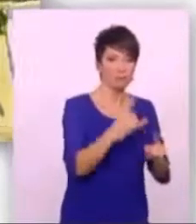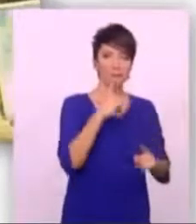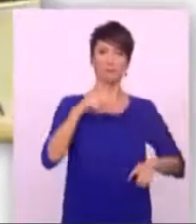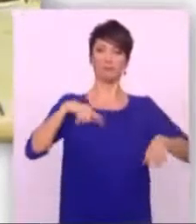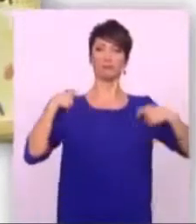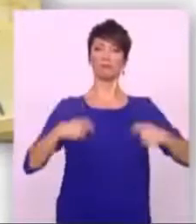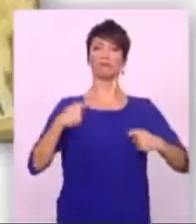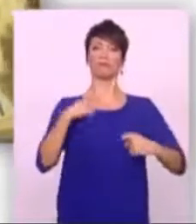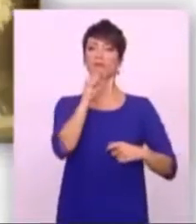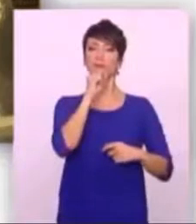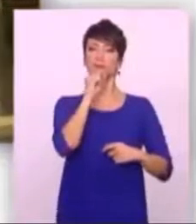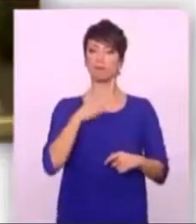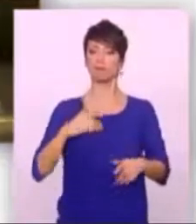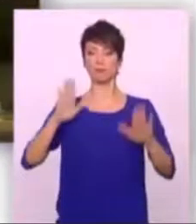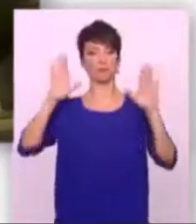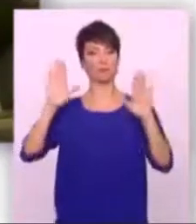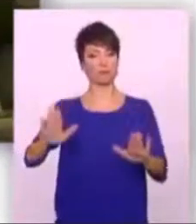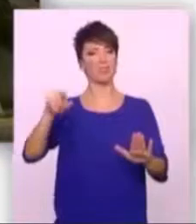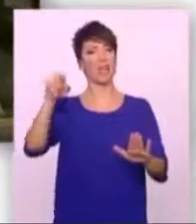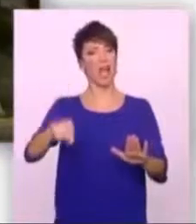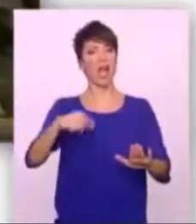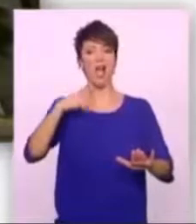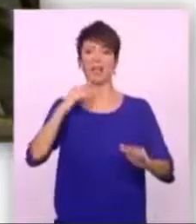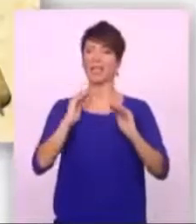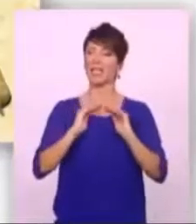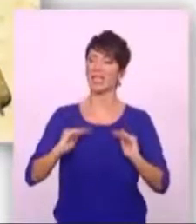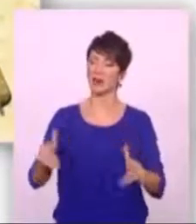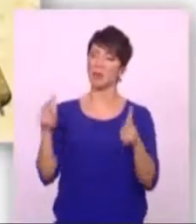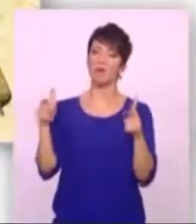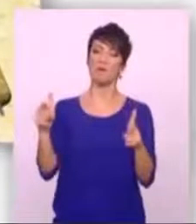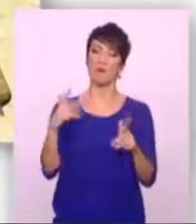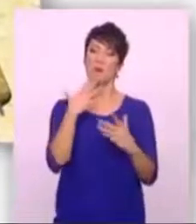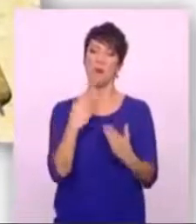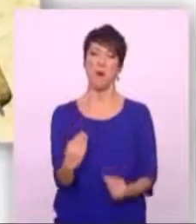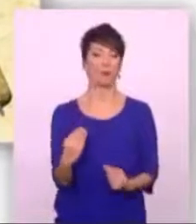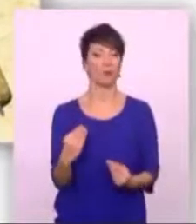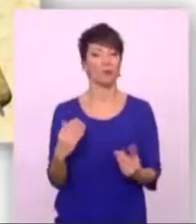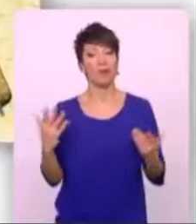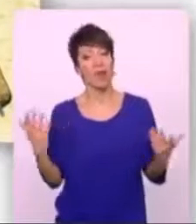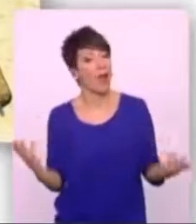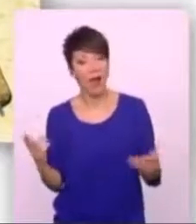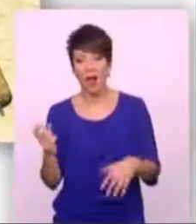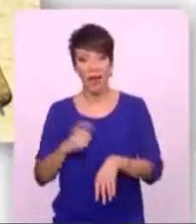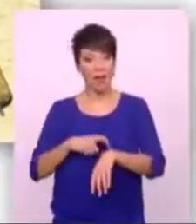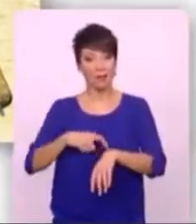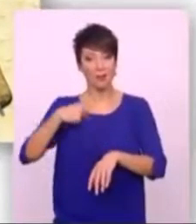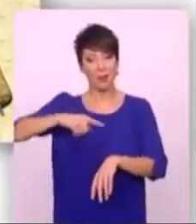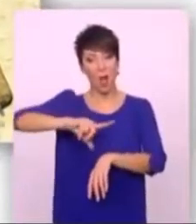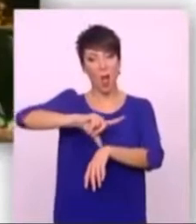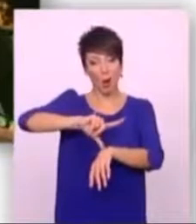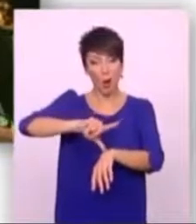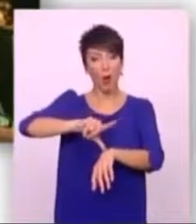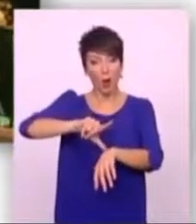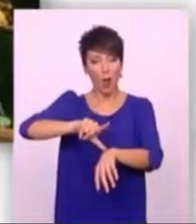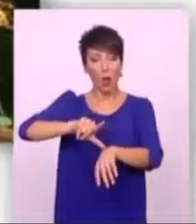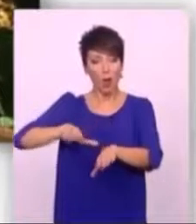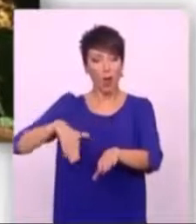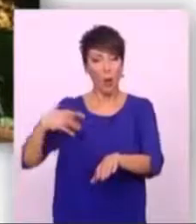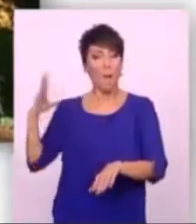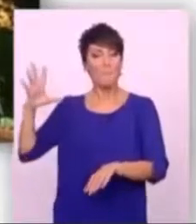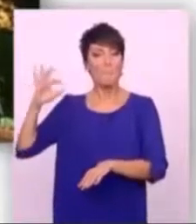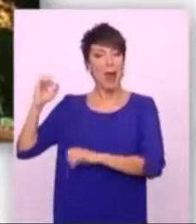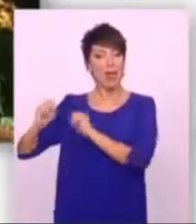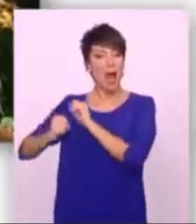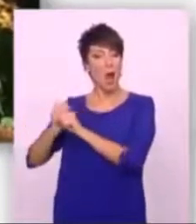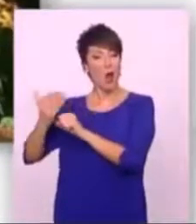του γυροκομείου Αθηνών, νιώθεις ότι ο χρόνος εδώ έχει σταματήσει. Και ίσως όχι απλά έχει σταματήσει, αλλά έχει γυρίσει και 50 χρόνια πίσω